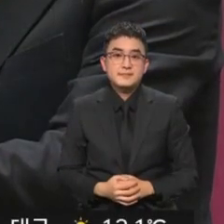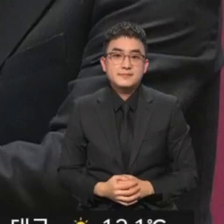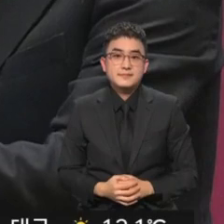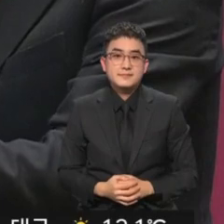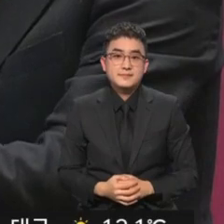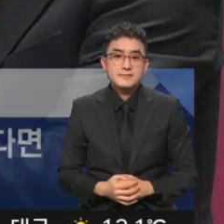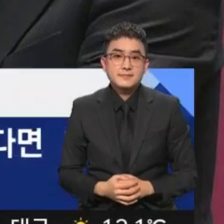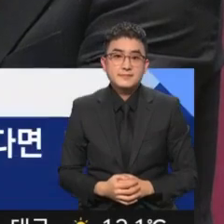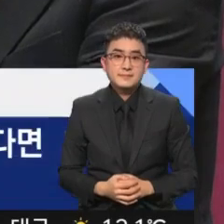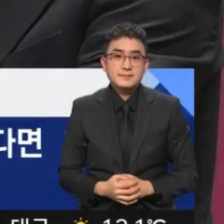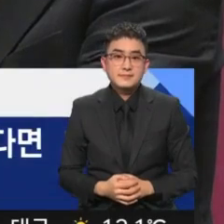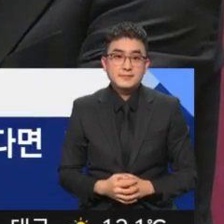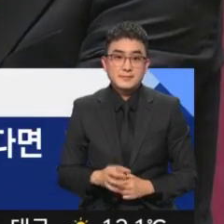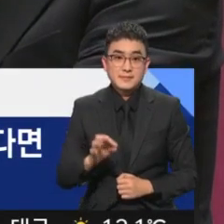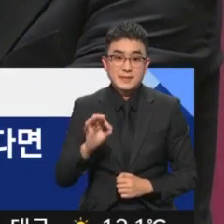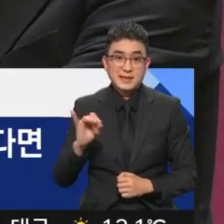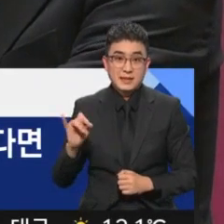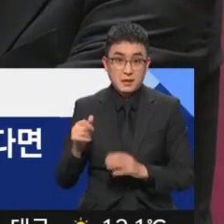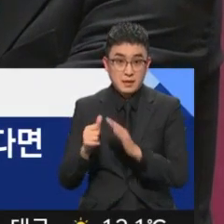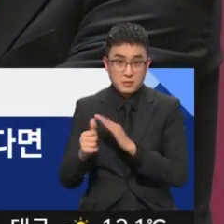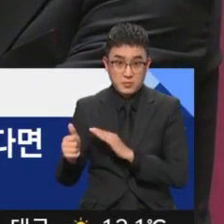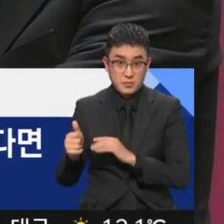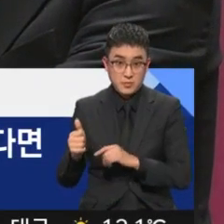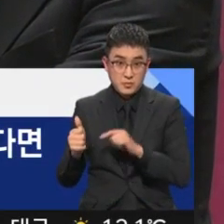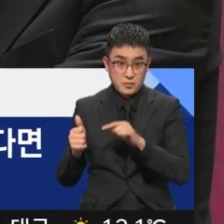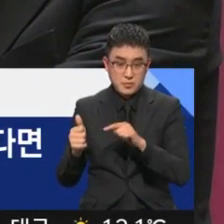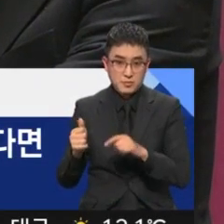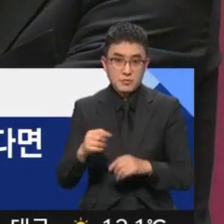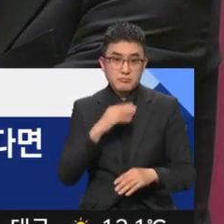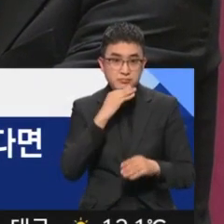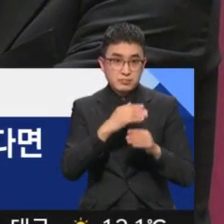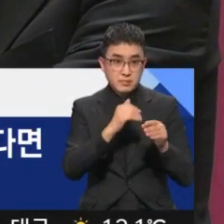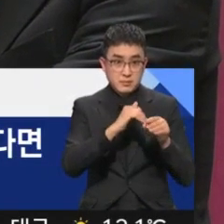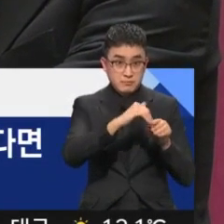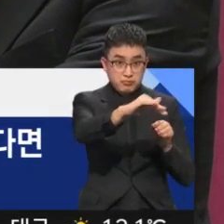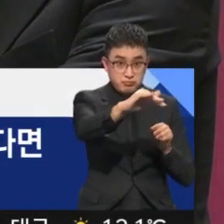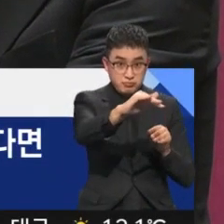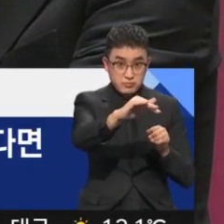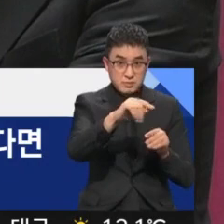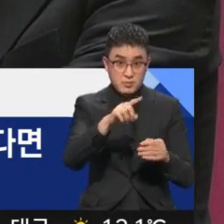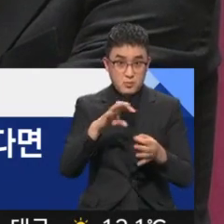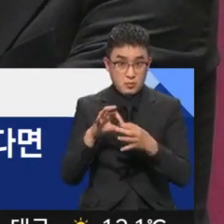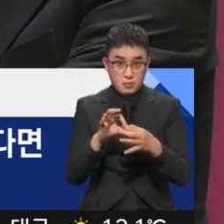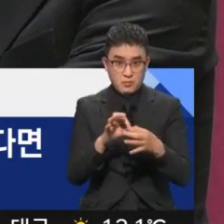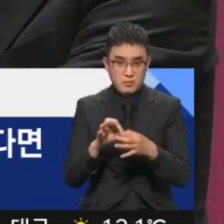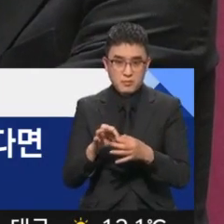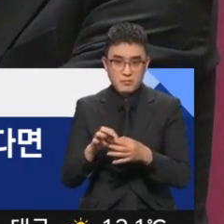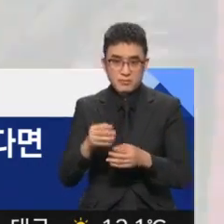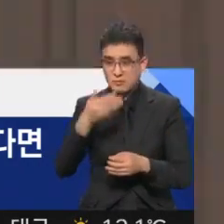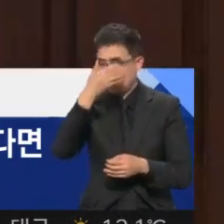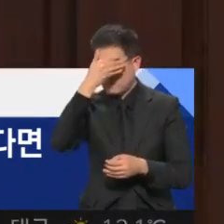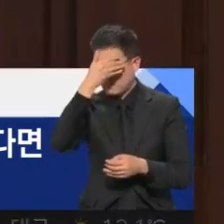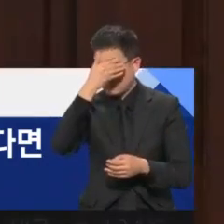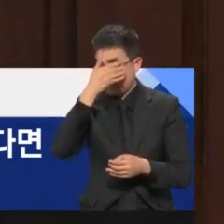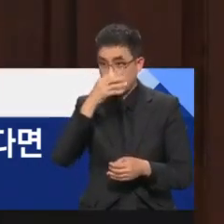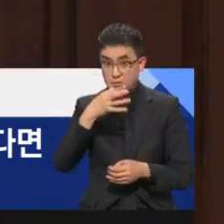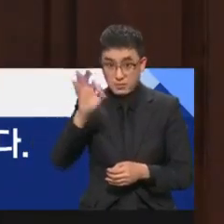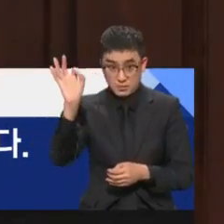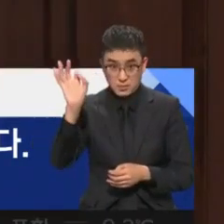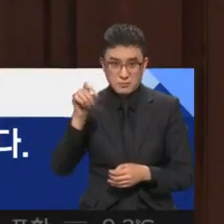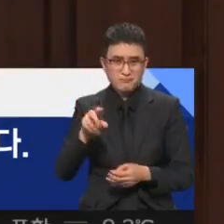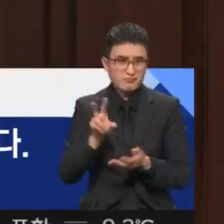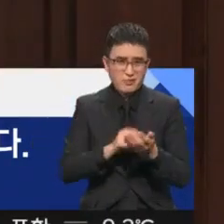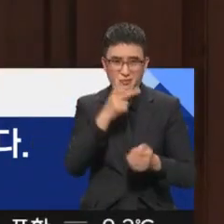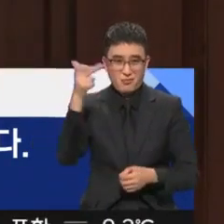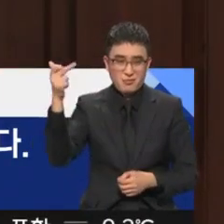장관님, 이 대표가 대북 송금을 요구하거나 암묵적으로 용인하고 있었다면 심각한 법률 위반에 해당하는 것 아닙니까? 당대표로